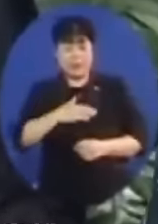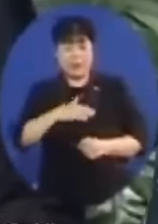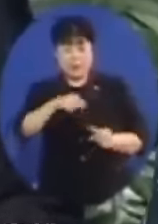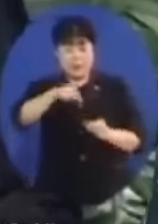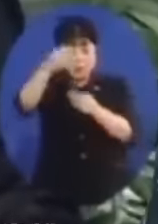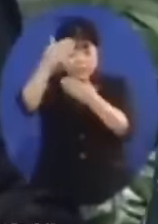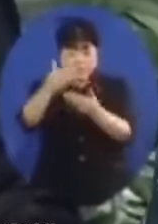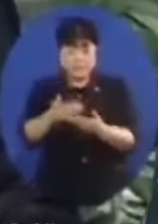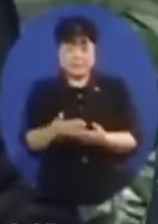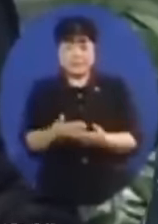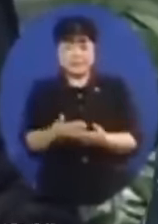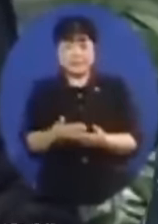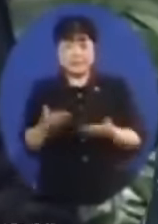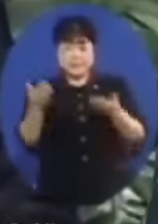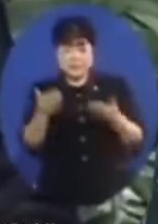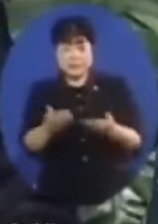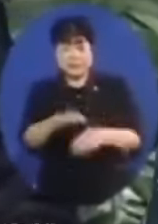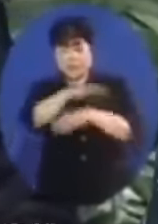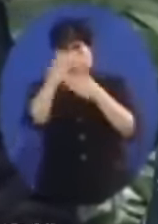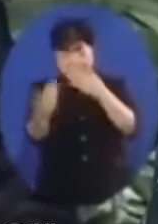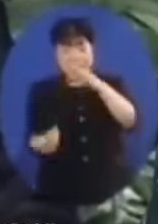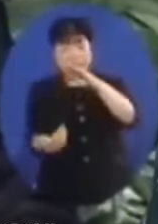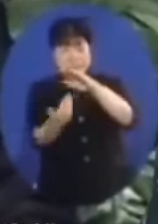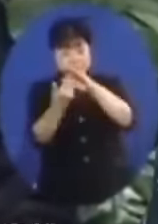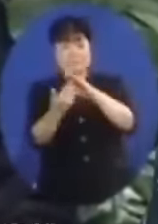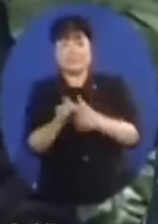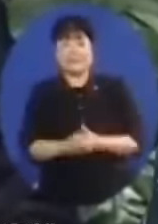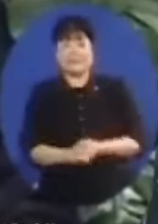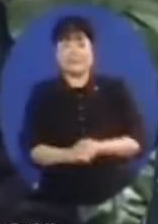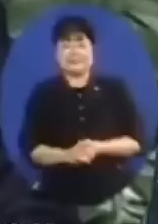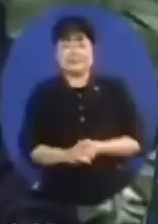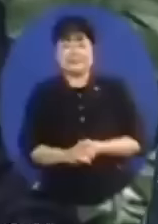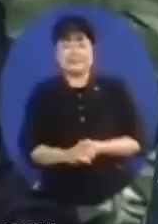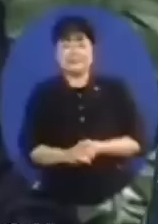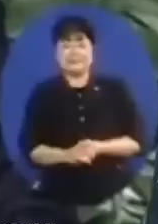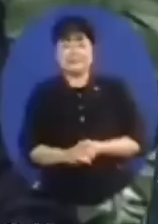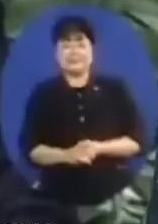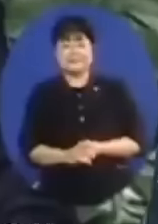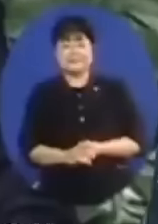구원하는 역사를 다 이루신 것입니다.